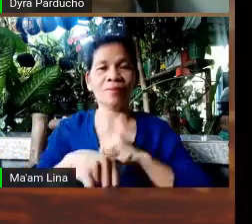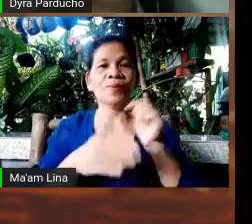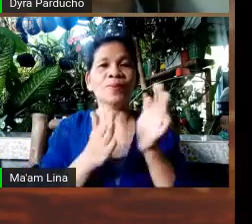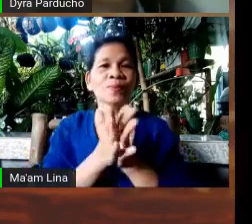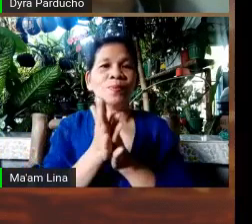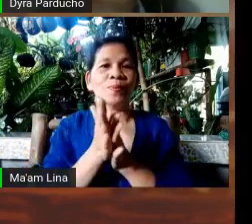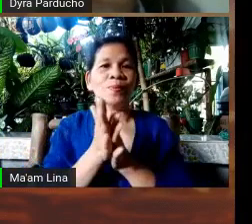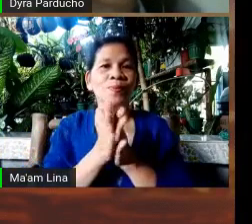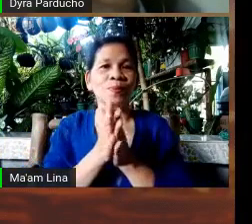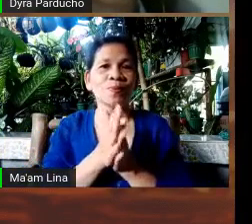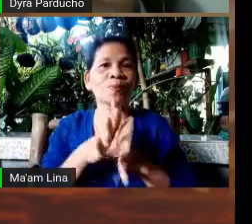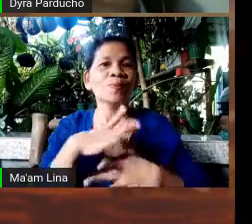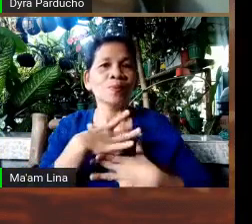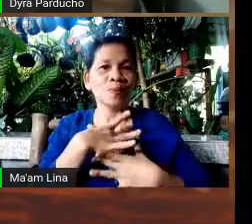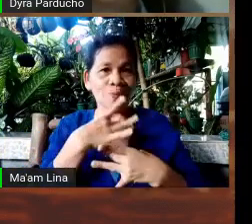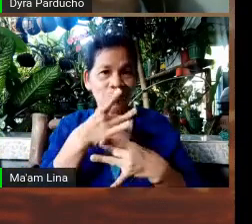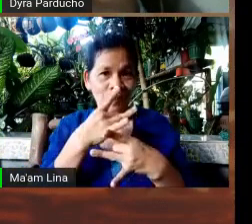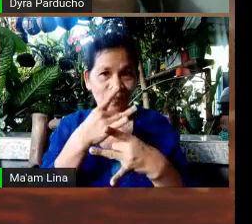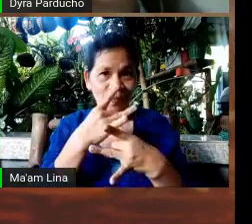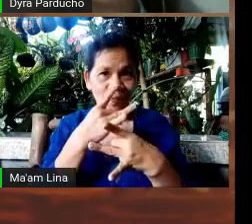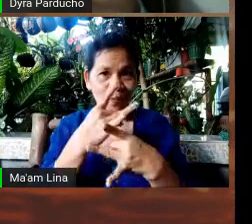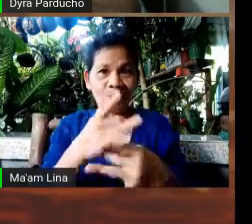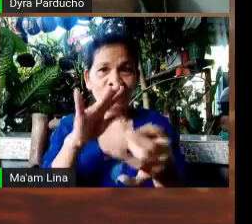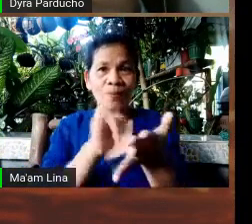pagnanais po